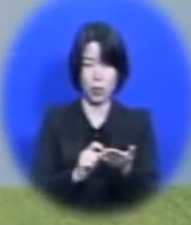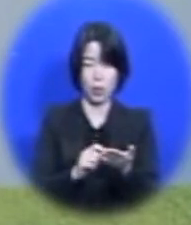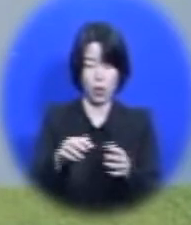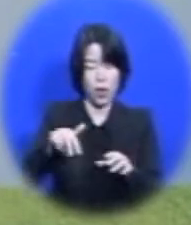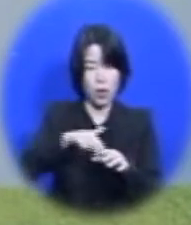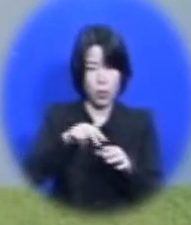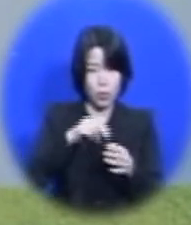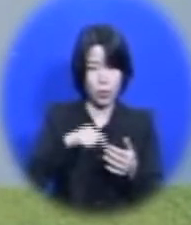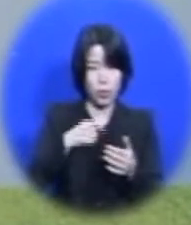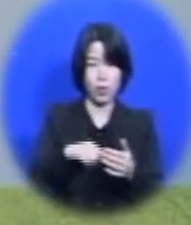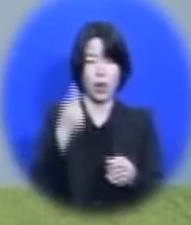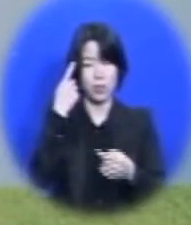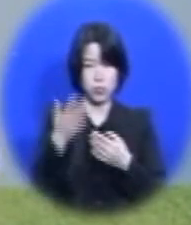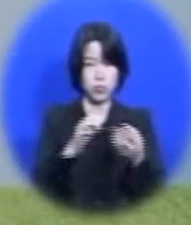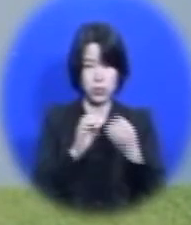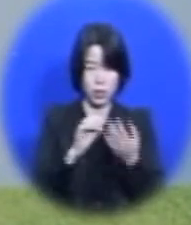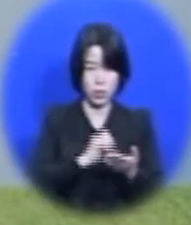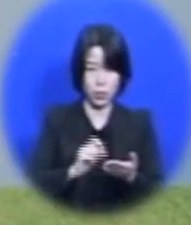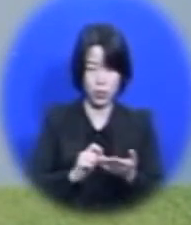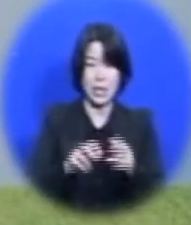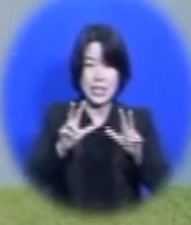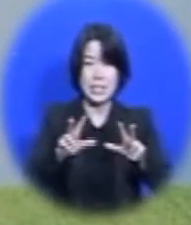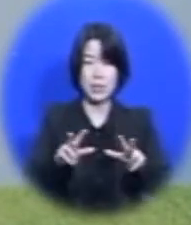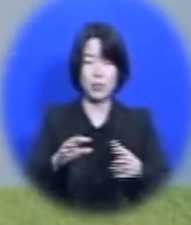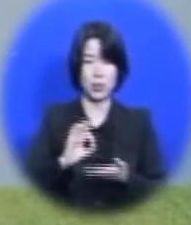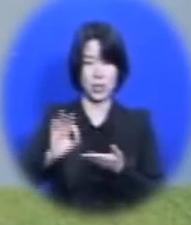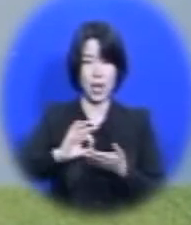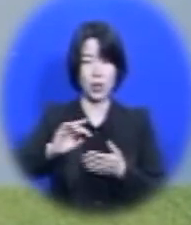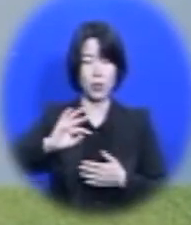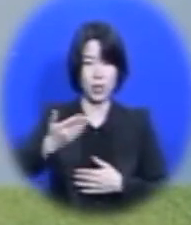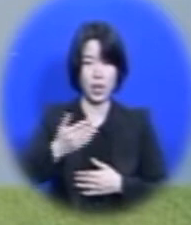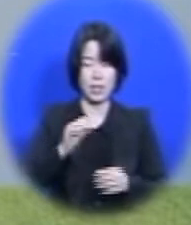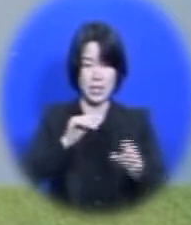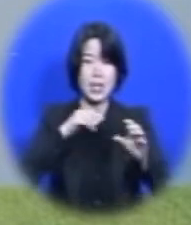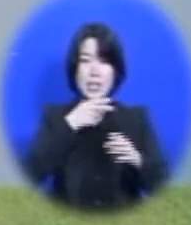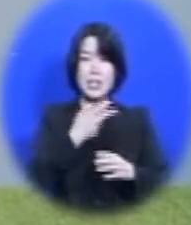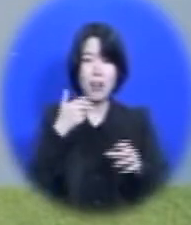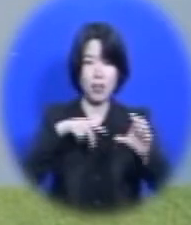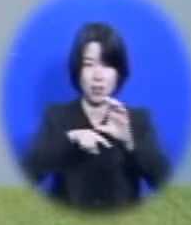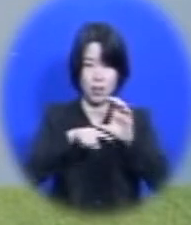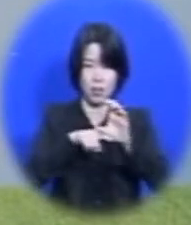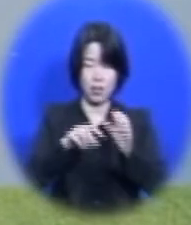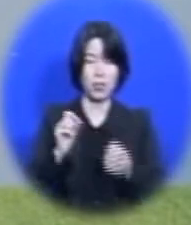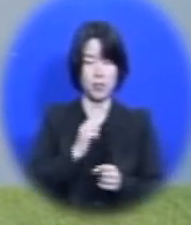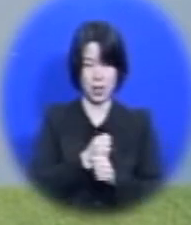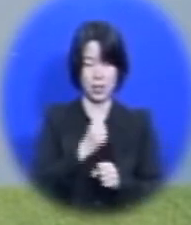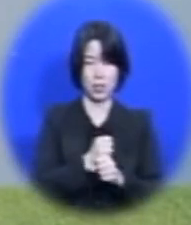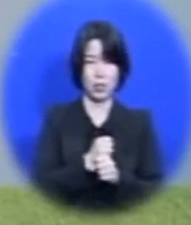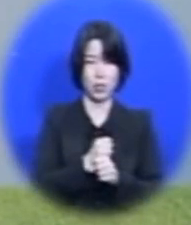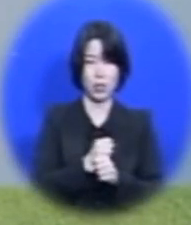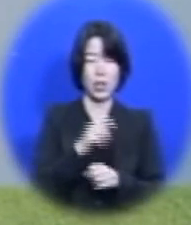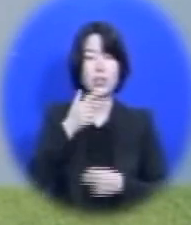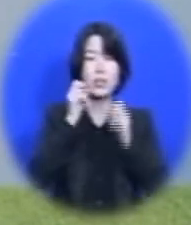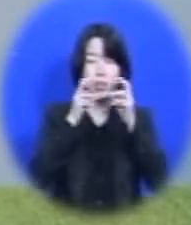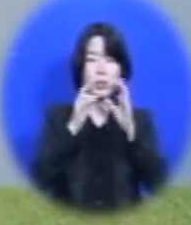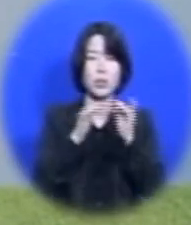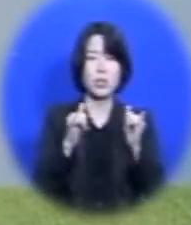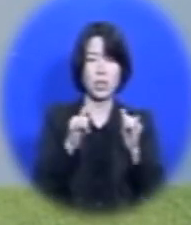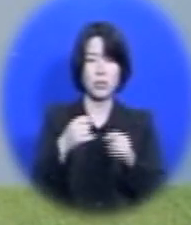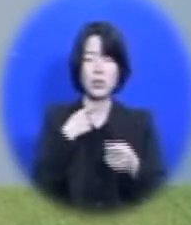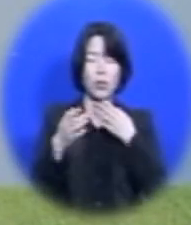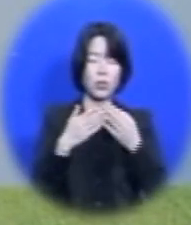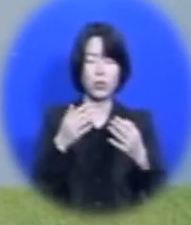문법책을 썼고 지금도 사용되고 있는 영어 사전을 썼습니다. 그러나 아도니람 저드슨 선교사가 겪었던 고통은